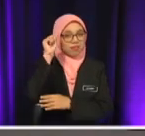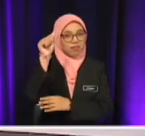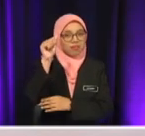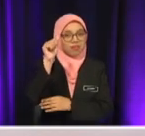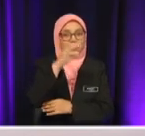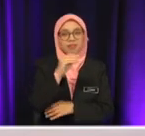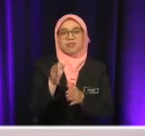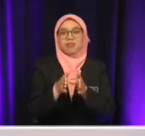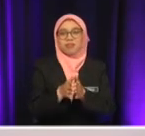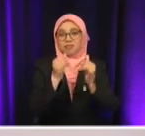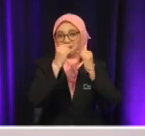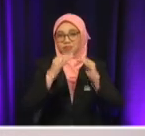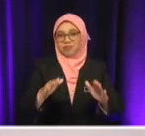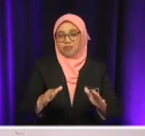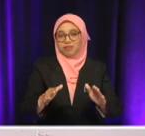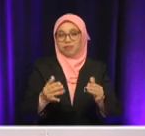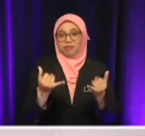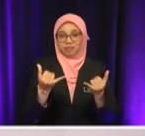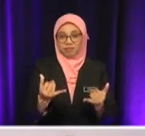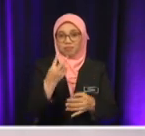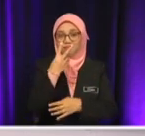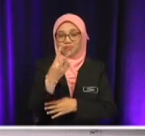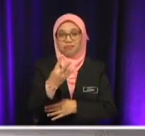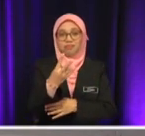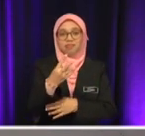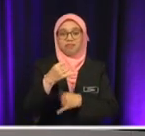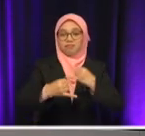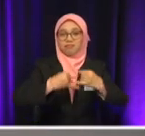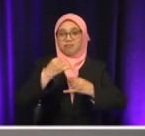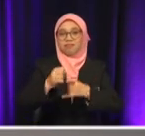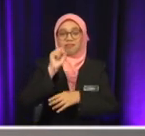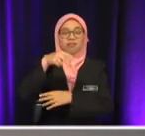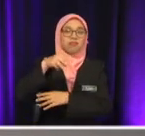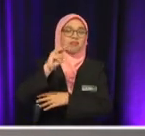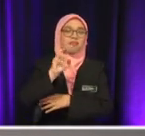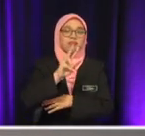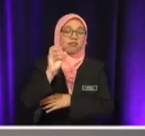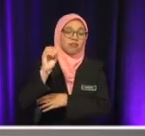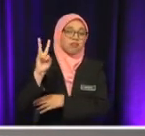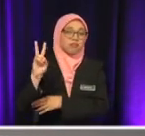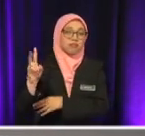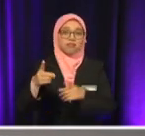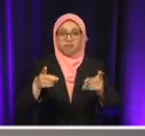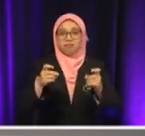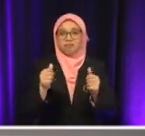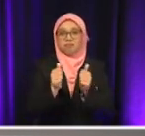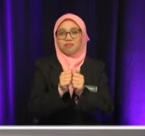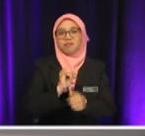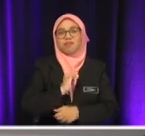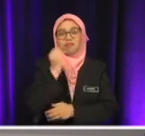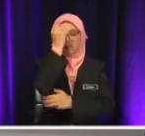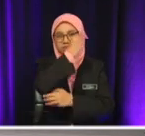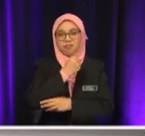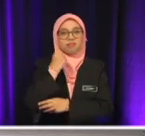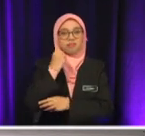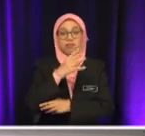Assalamualaikum dan salam sejahtera. Anda sedang menonton slot sukses SPM 2022 Pecutan bersama saya Syafiqah Farahin,